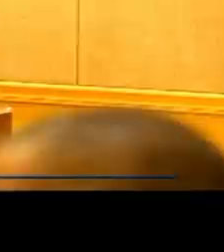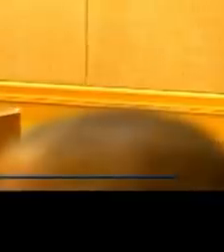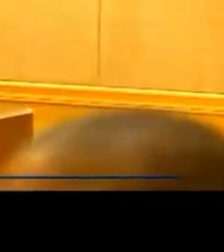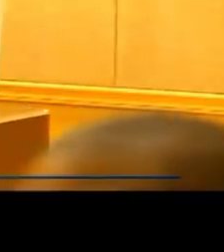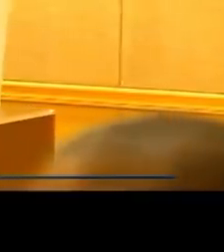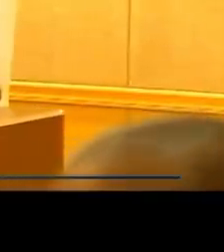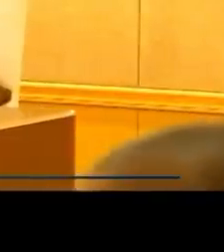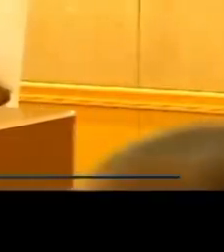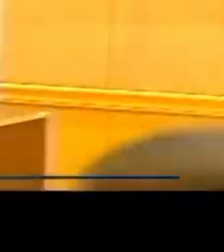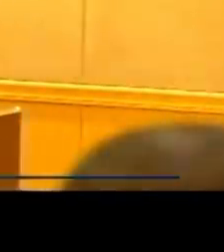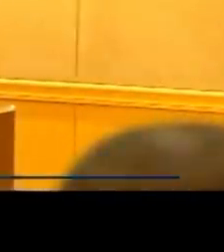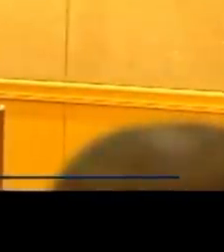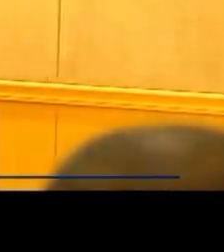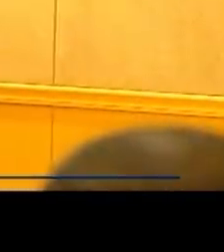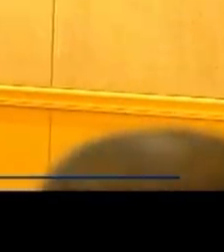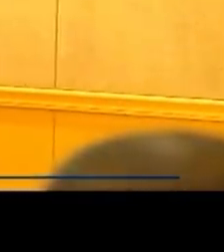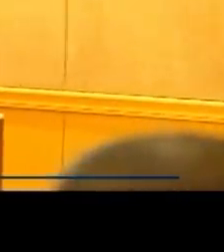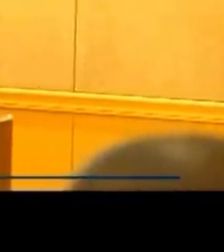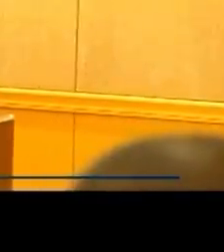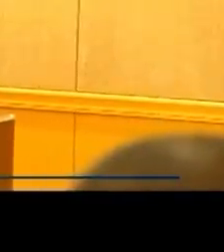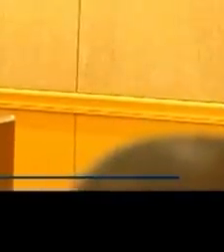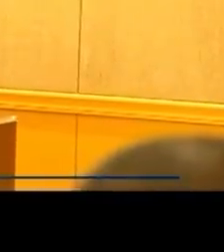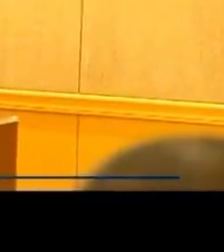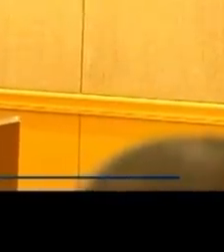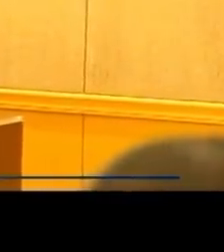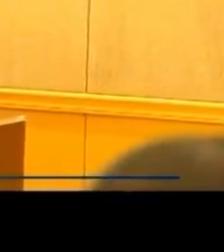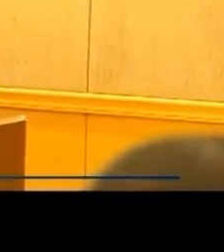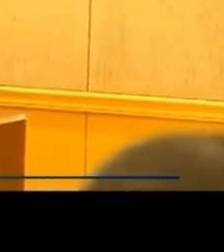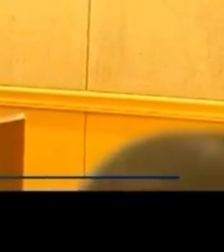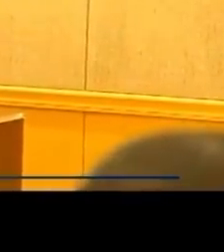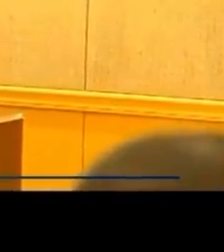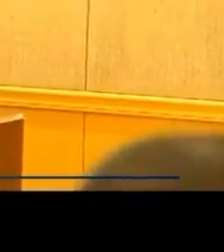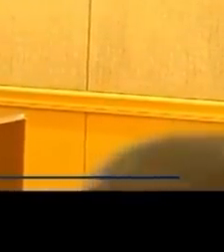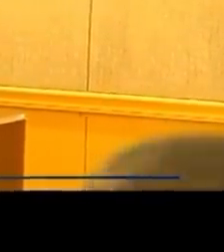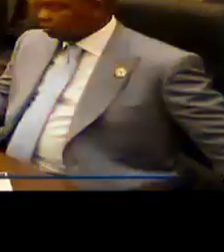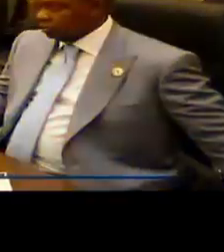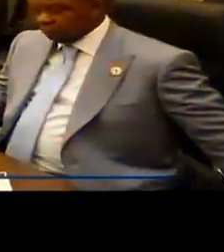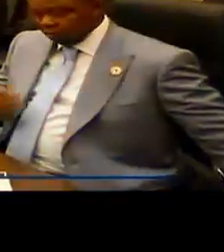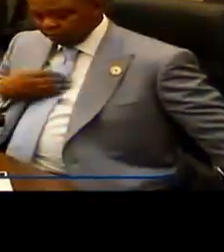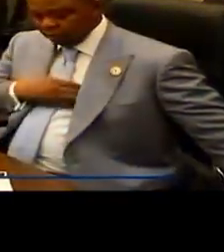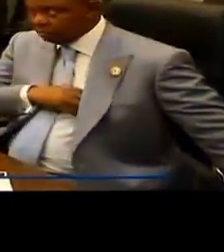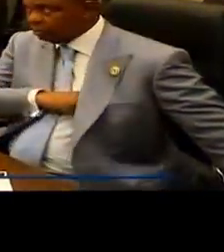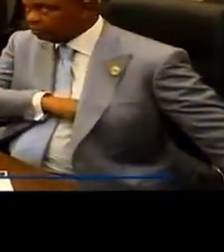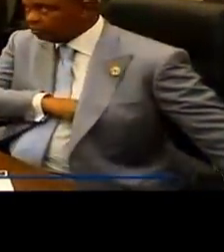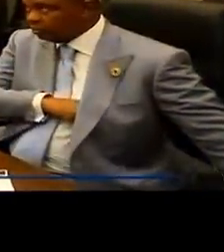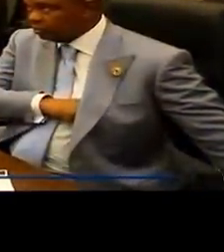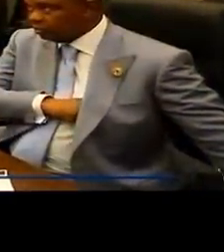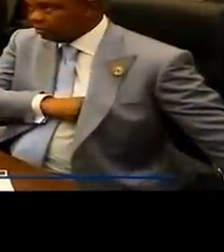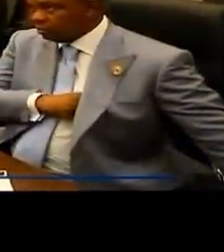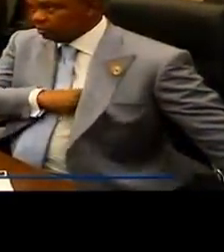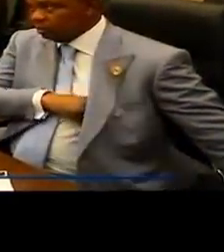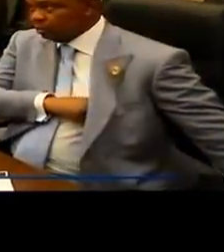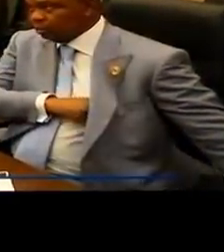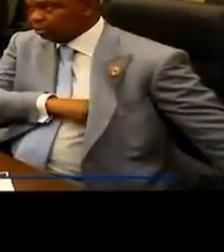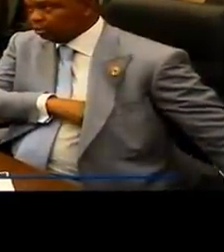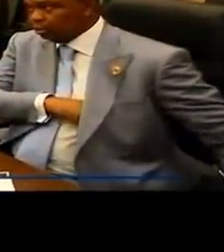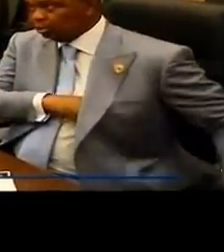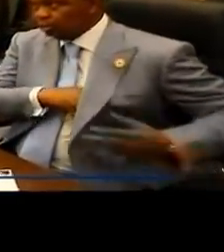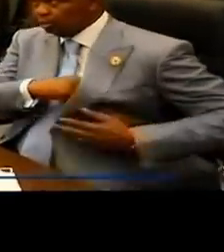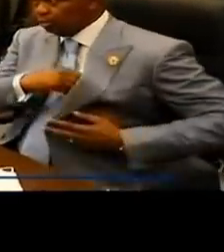Unies, le reste de la communauté internationale. Et donc nous avons tenu à